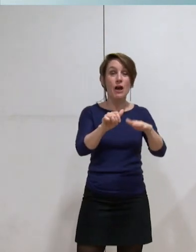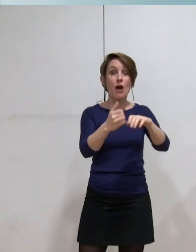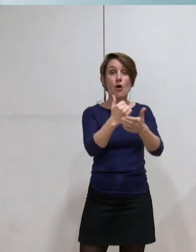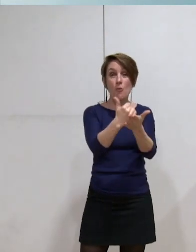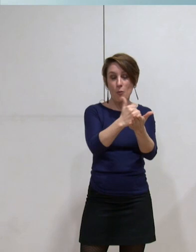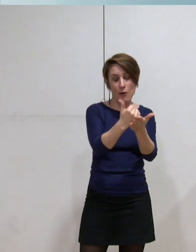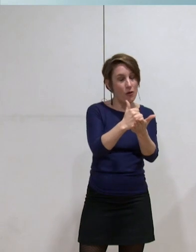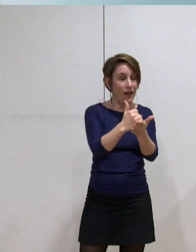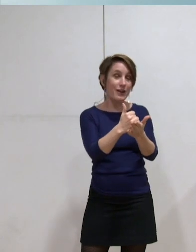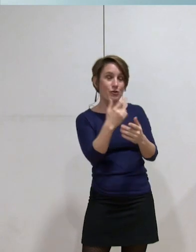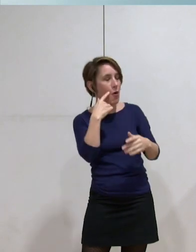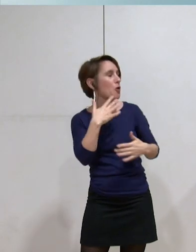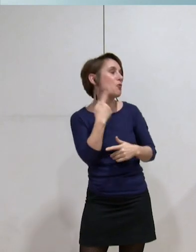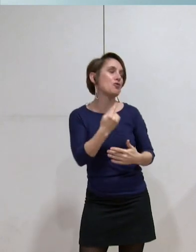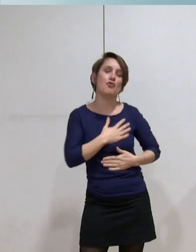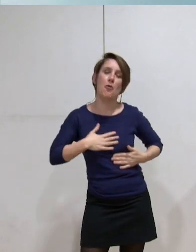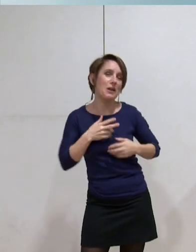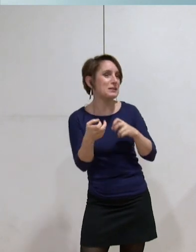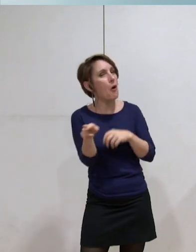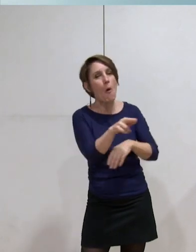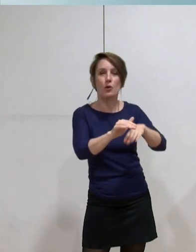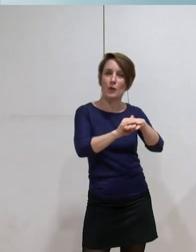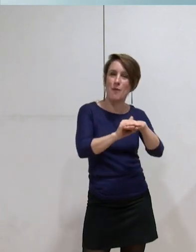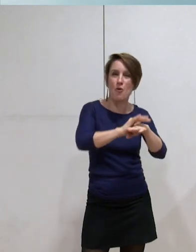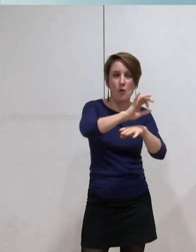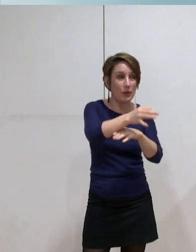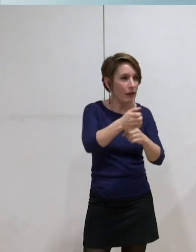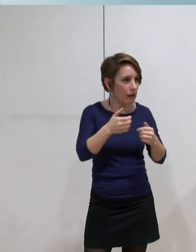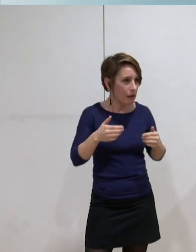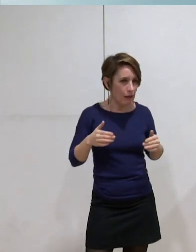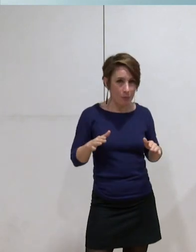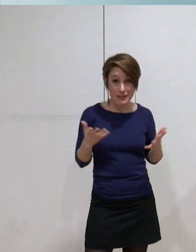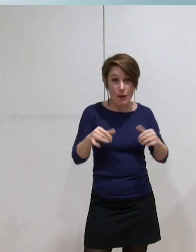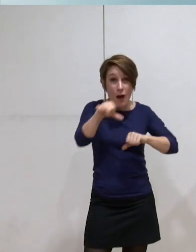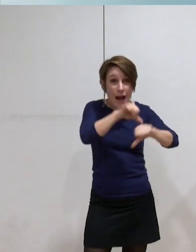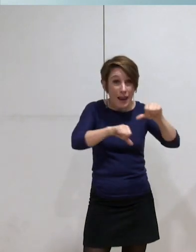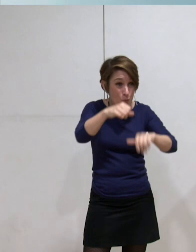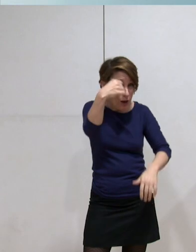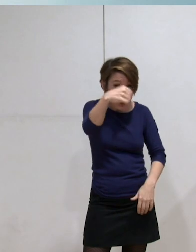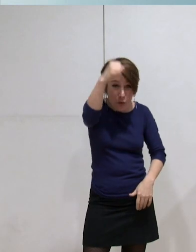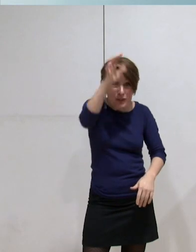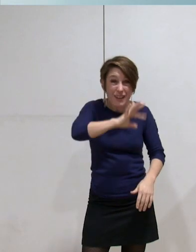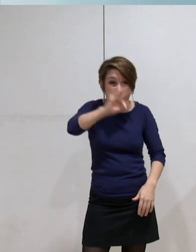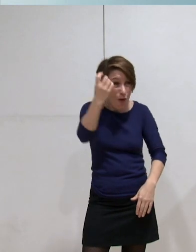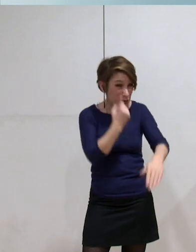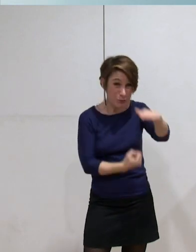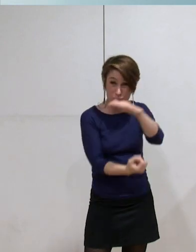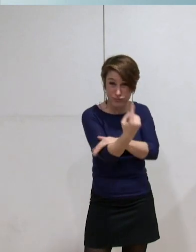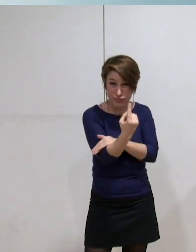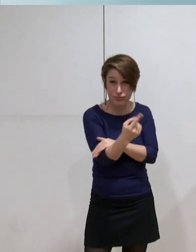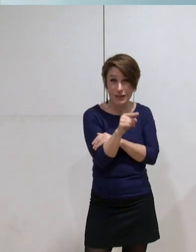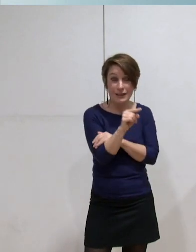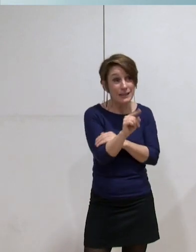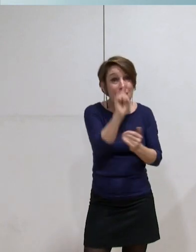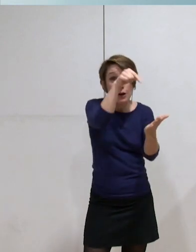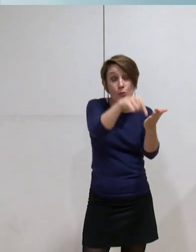locale j'ai toujours beaucoup de plaisir à y retourner mais en fait il s'agit d'un laboratoire qui est unique en France et qui est